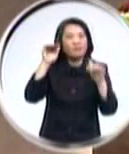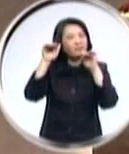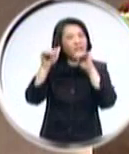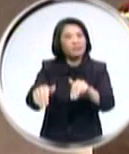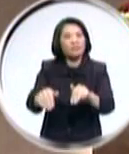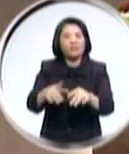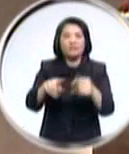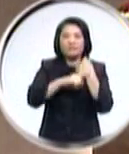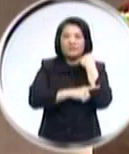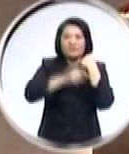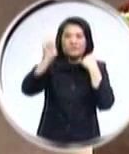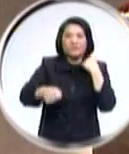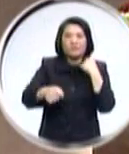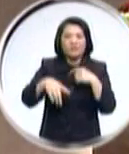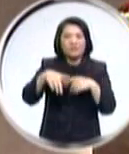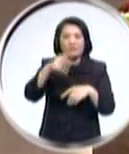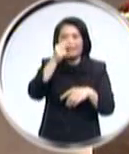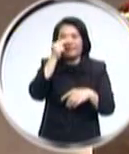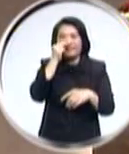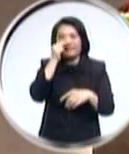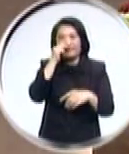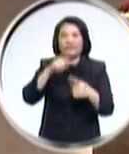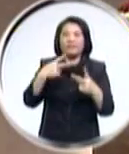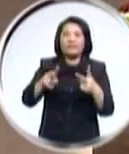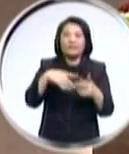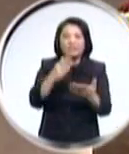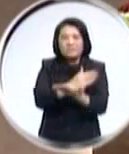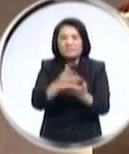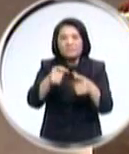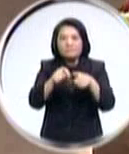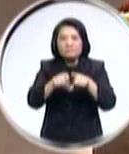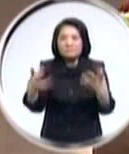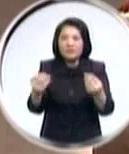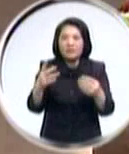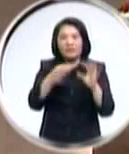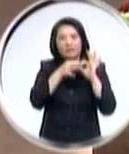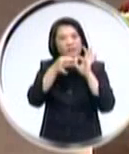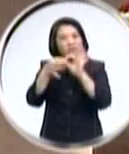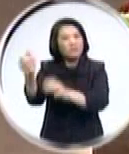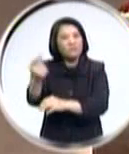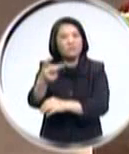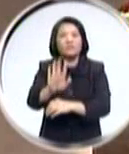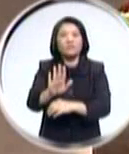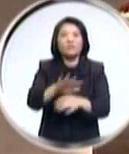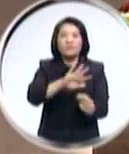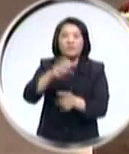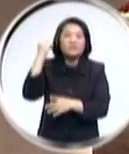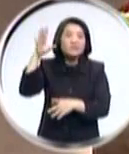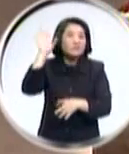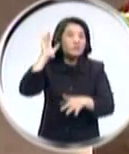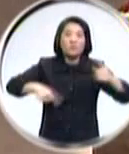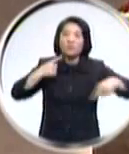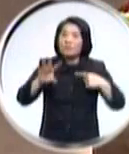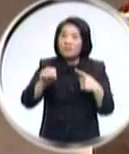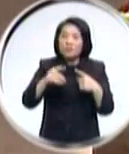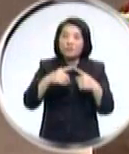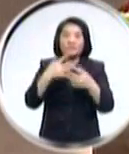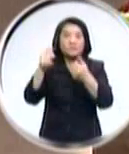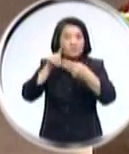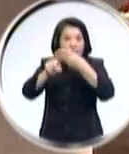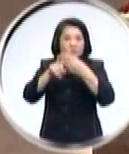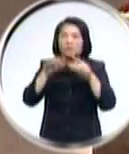恐龙法官和审判不公的案件持续还在发生，还有新闻自由和民主